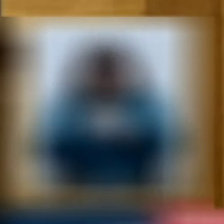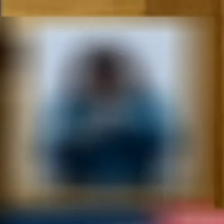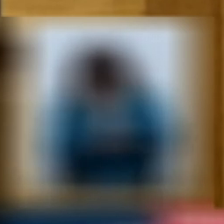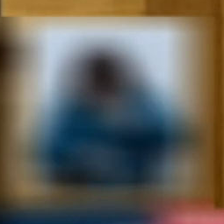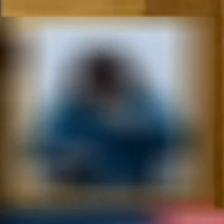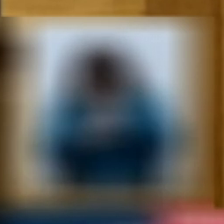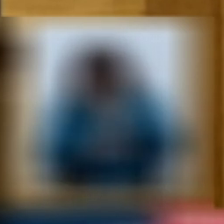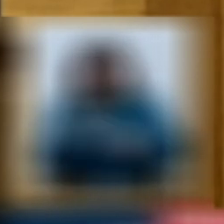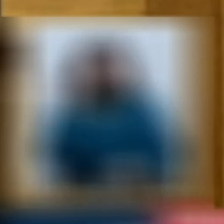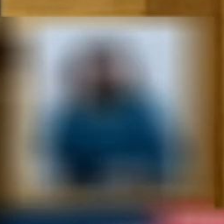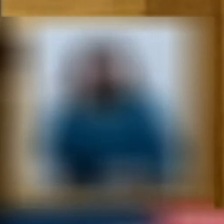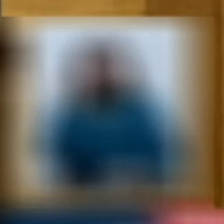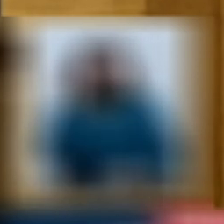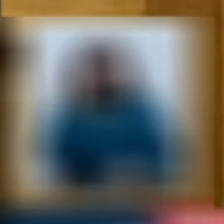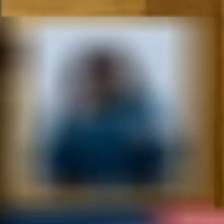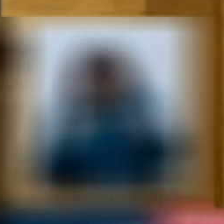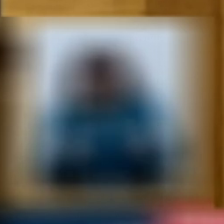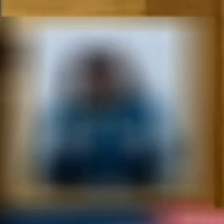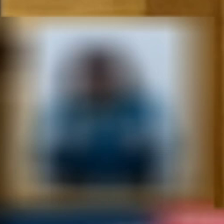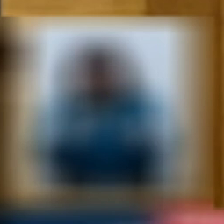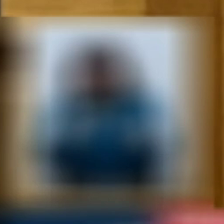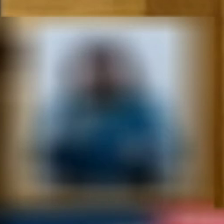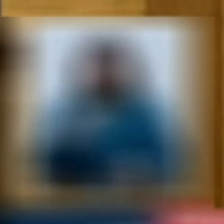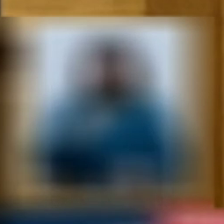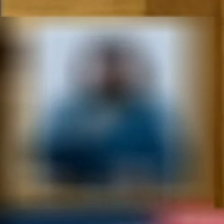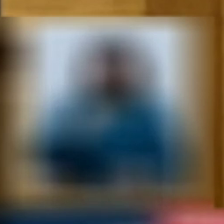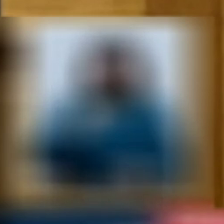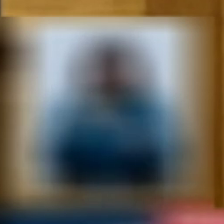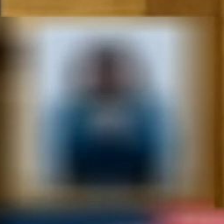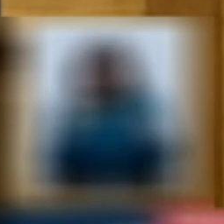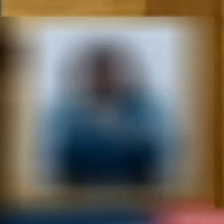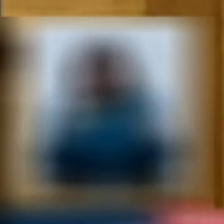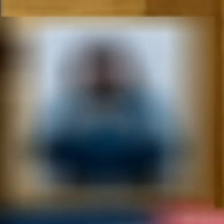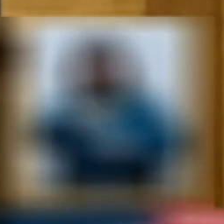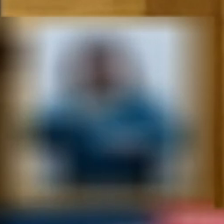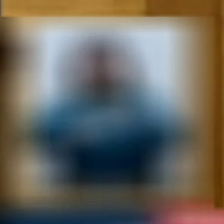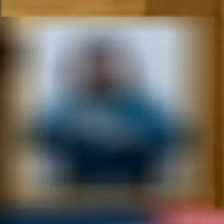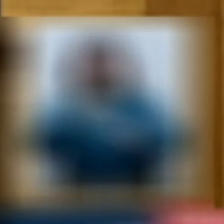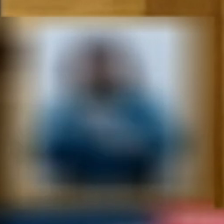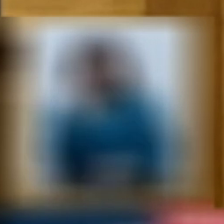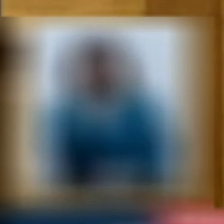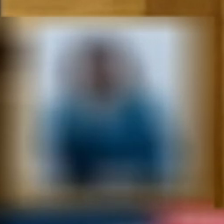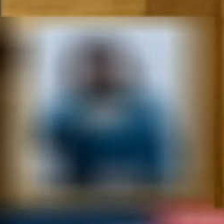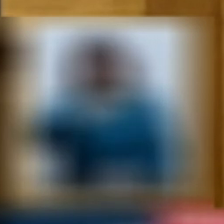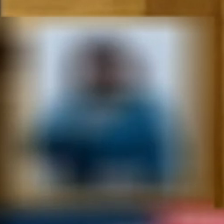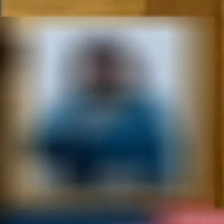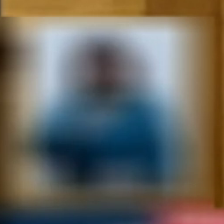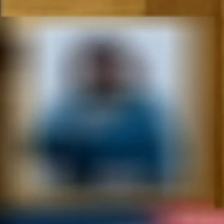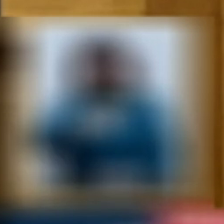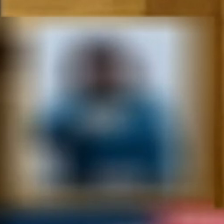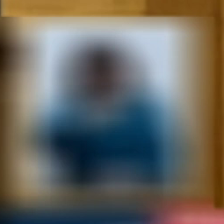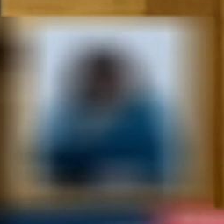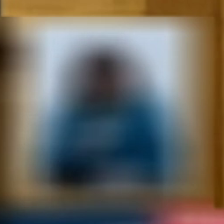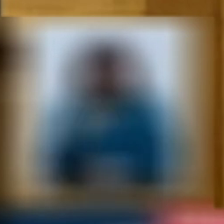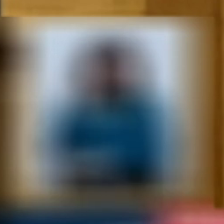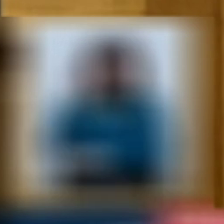μπλόκα του Θεσσαλικού κάμπου περιμένουν από εσάς ξεκάθαρες απαντήσεις. Σας καλώ λοιπόν να τους απαντήσετε. Να απαντήσετε και να